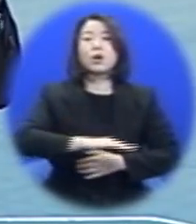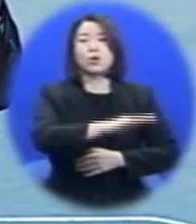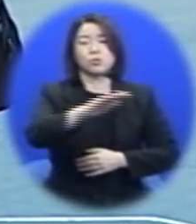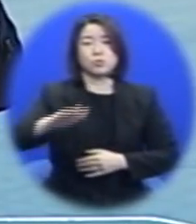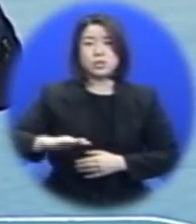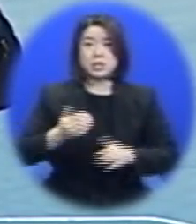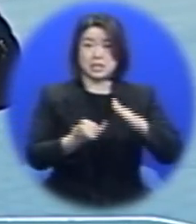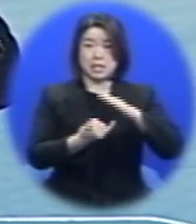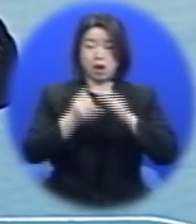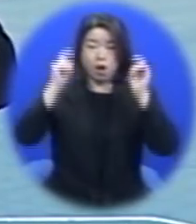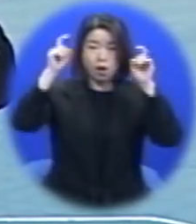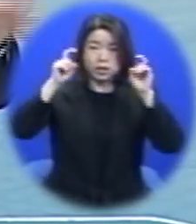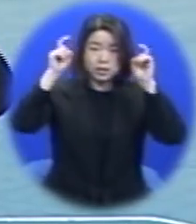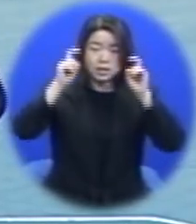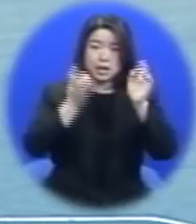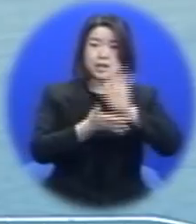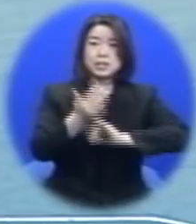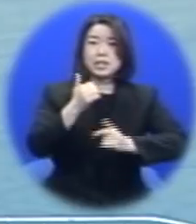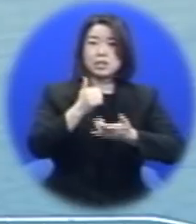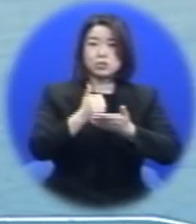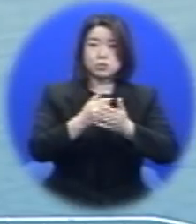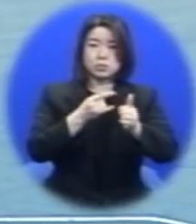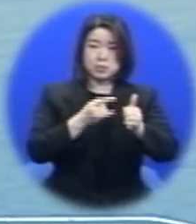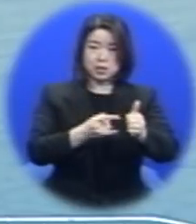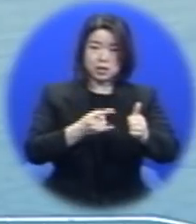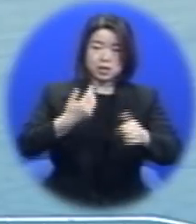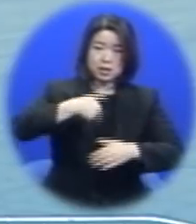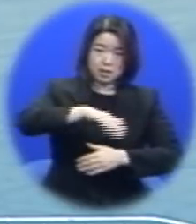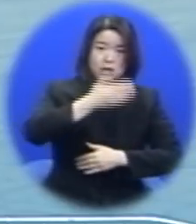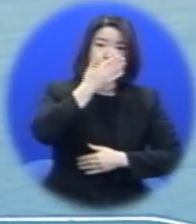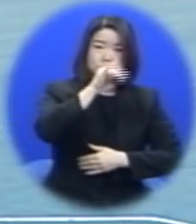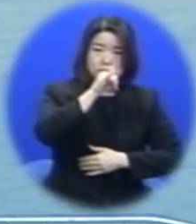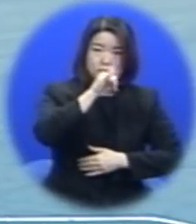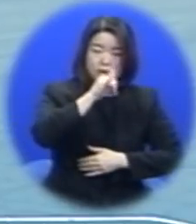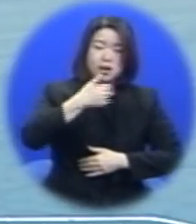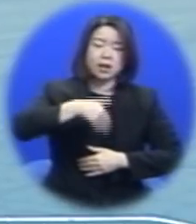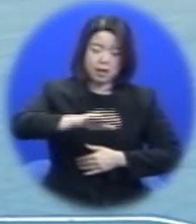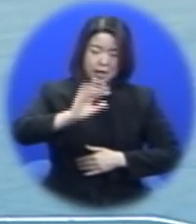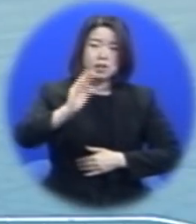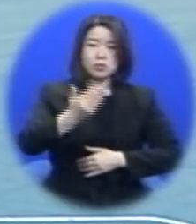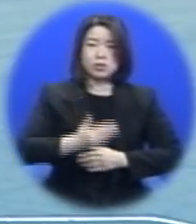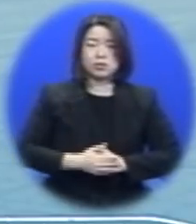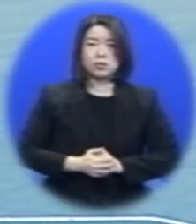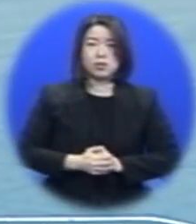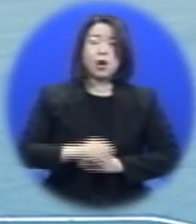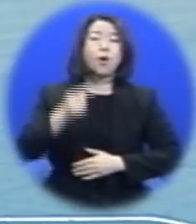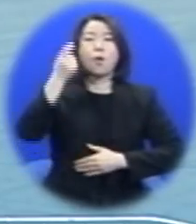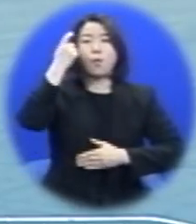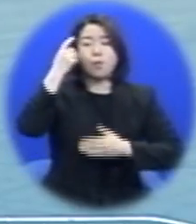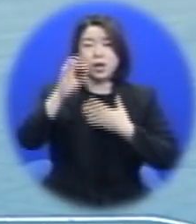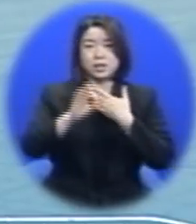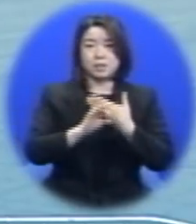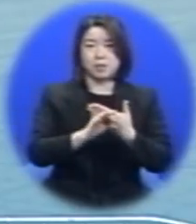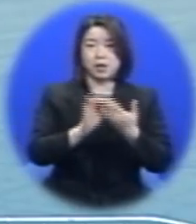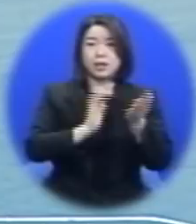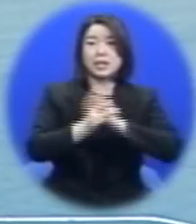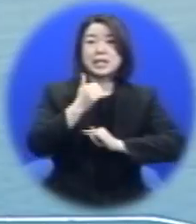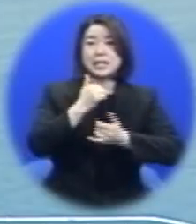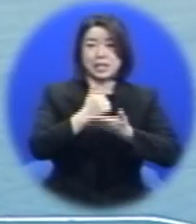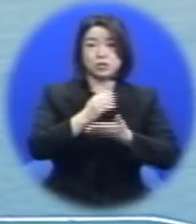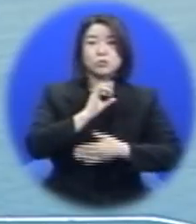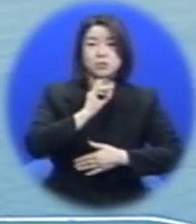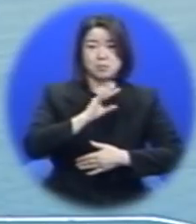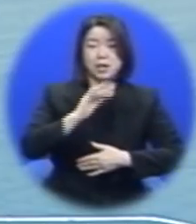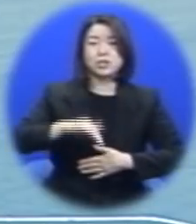양 예수님에게로 갈 수 있습니다. 그리고 가야 합니다. 왜냐하면 예수님만이 우리를